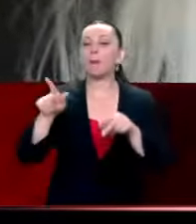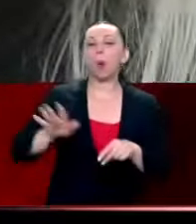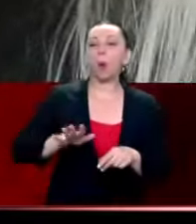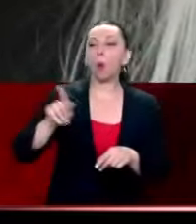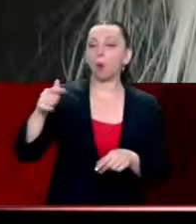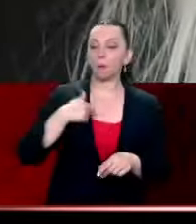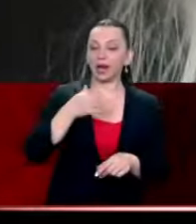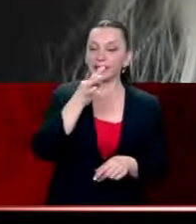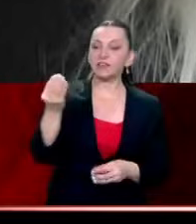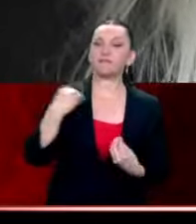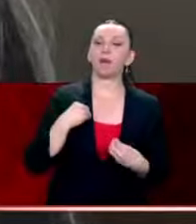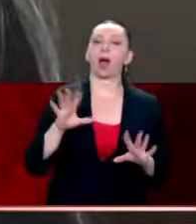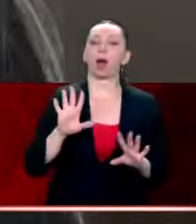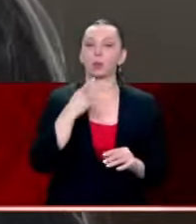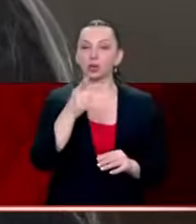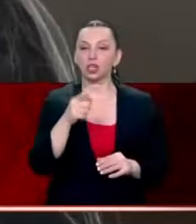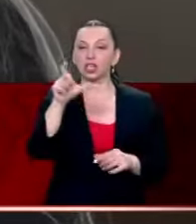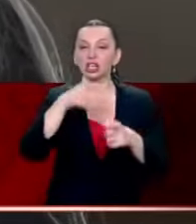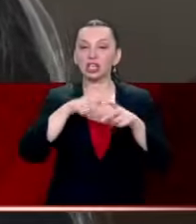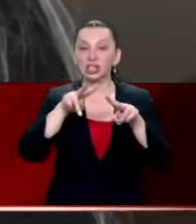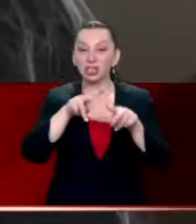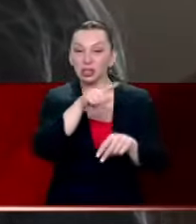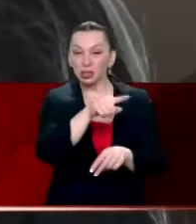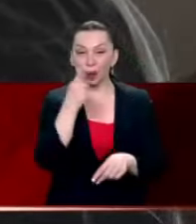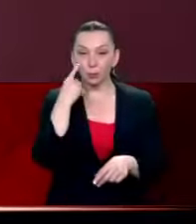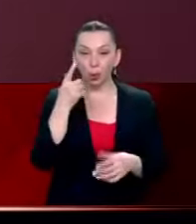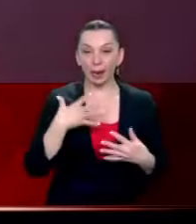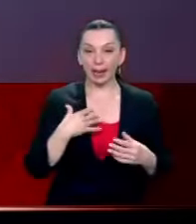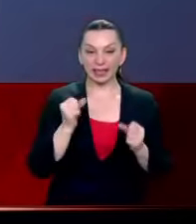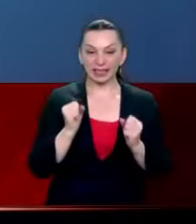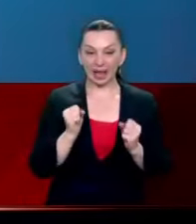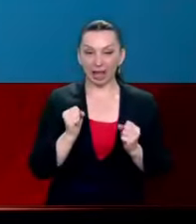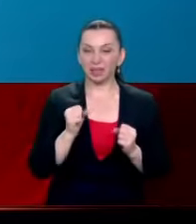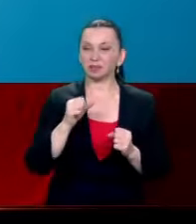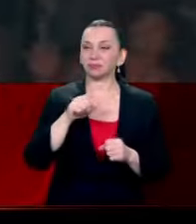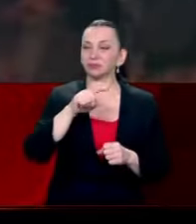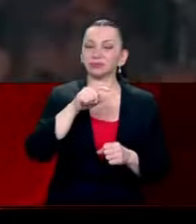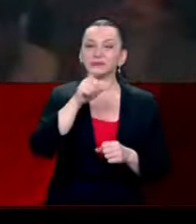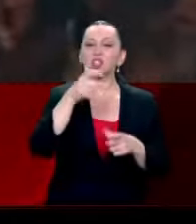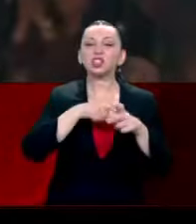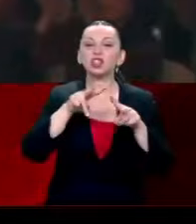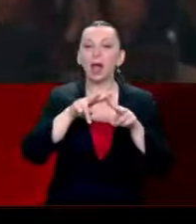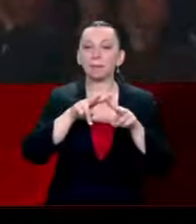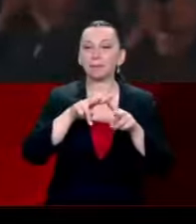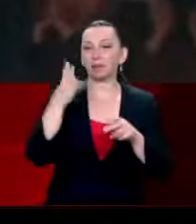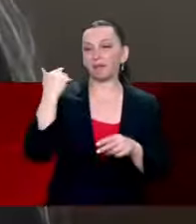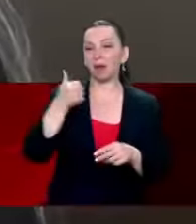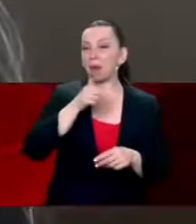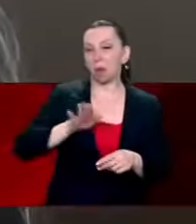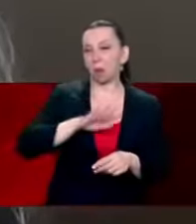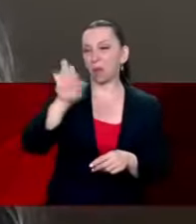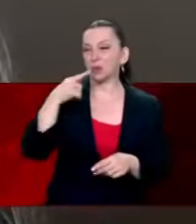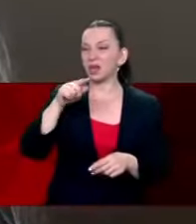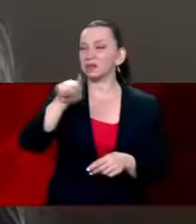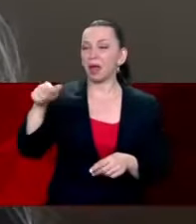isimlerle sık sık sorunlar yaşadı. Cem'in sağlığında benim için siz öldünüz dediği insanlar hakkımda o kadar